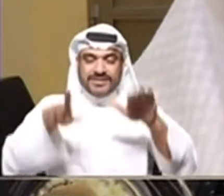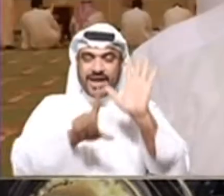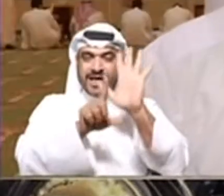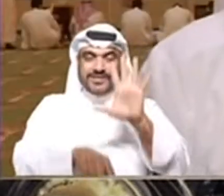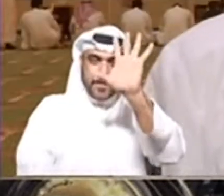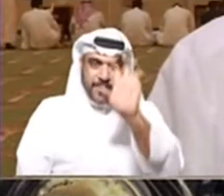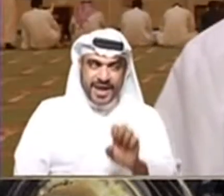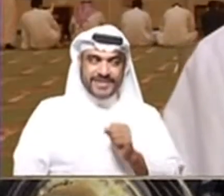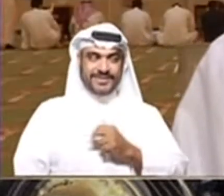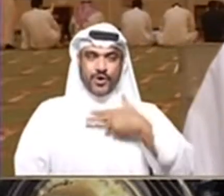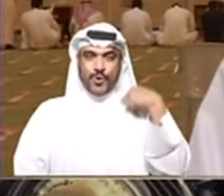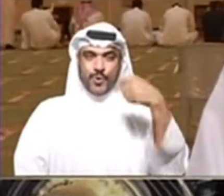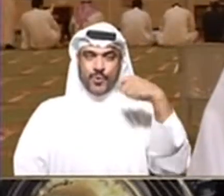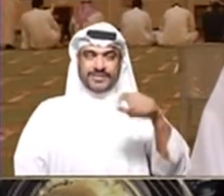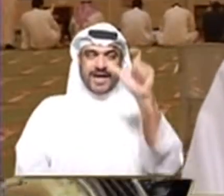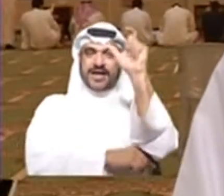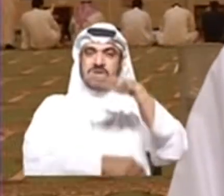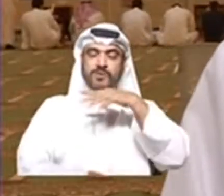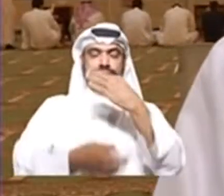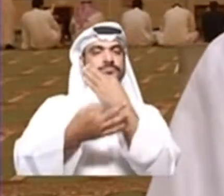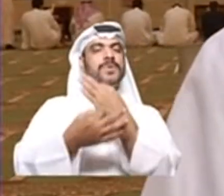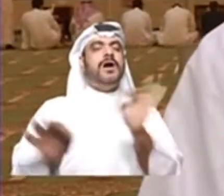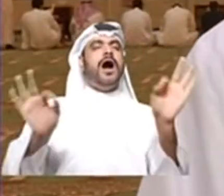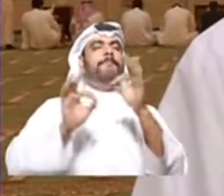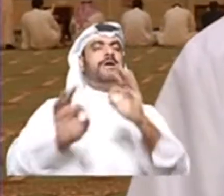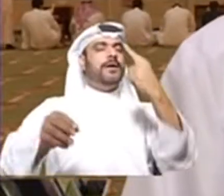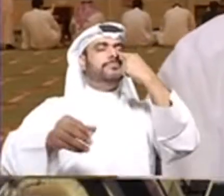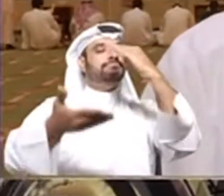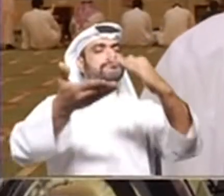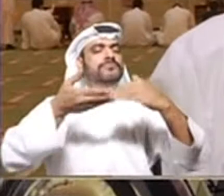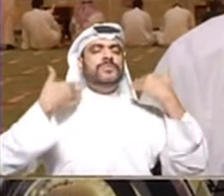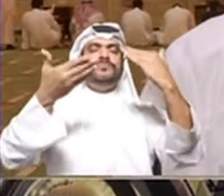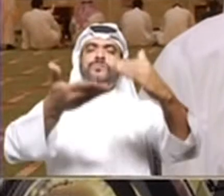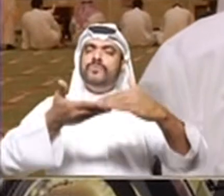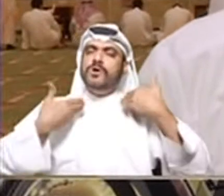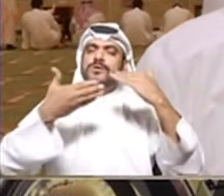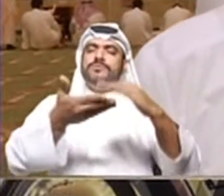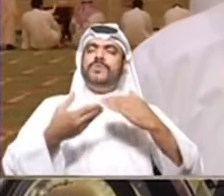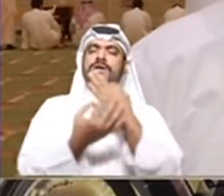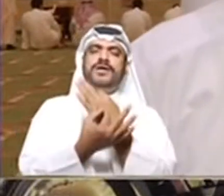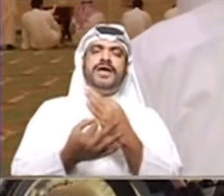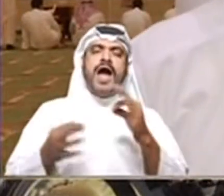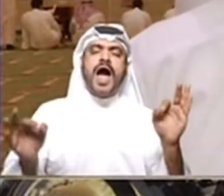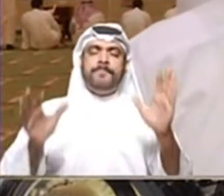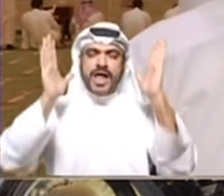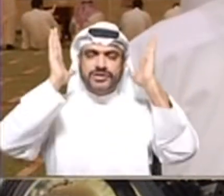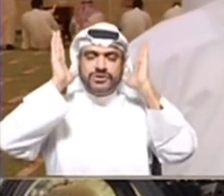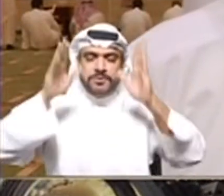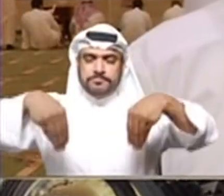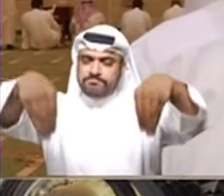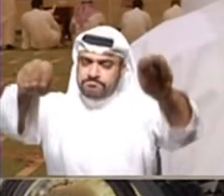القيام. وزارة الأوقاف والشؤون الإسلامية مو مقصرة من قبل رمضان وبعد رمضان في جميع النواحي، على مصلياتهم،